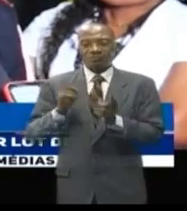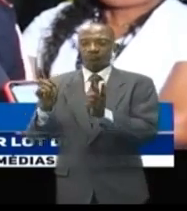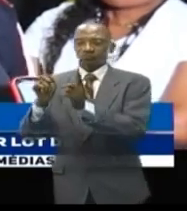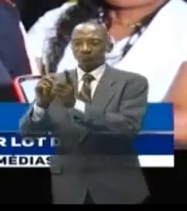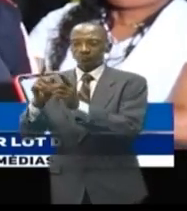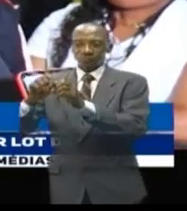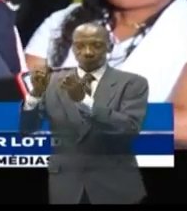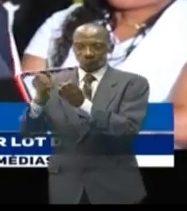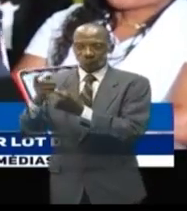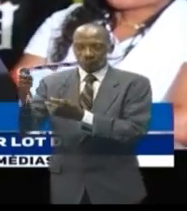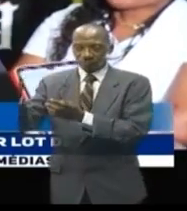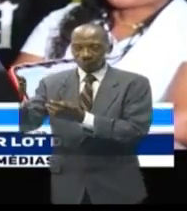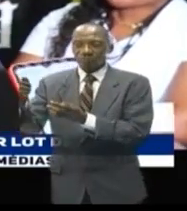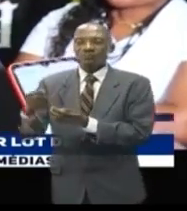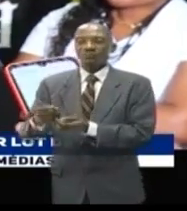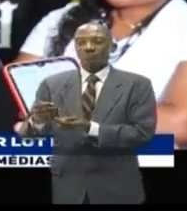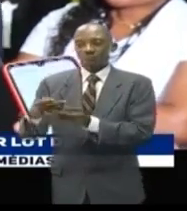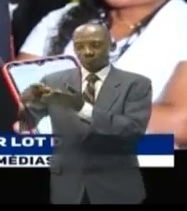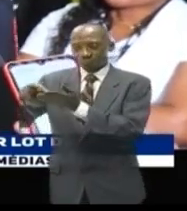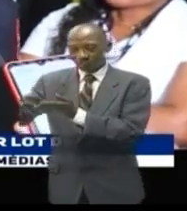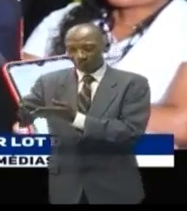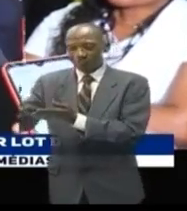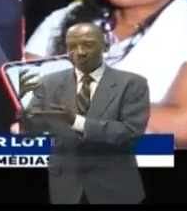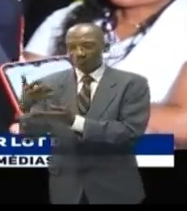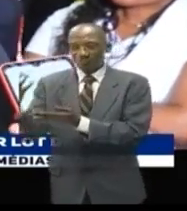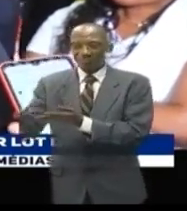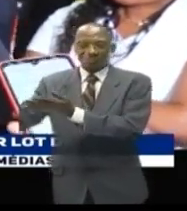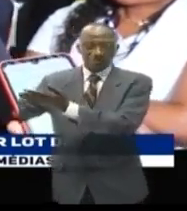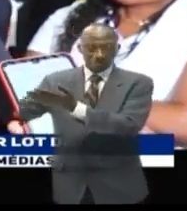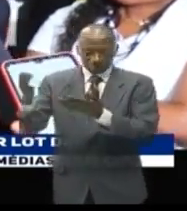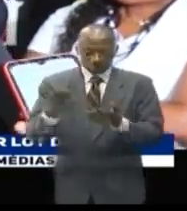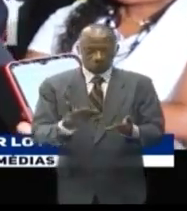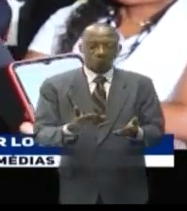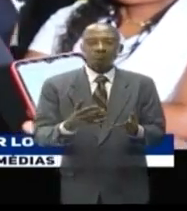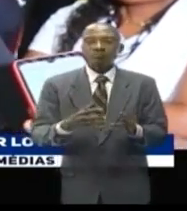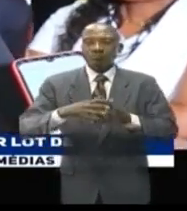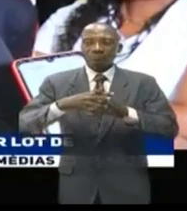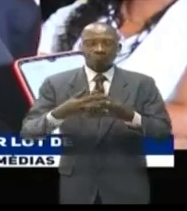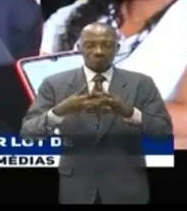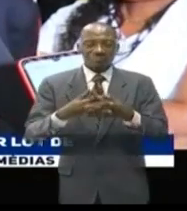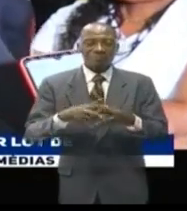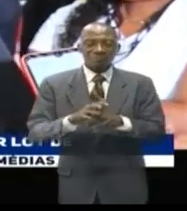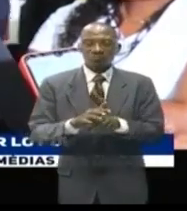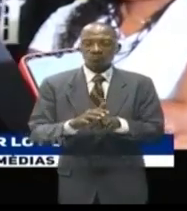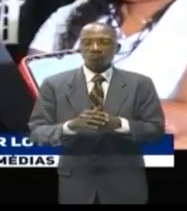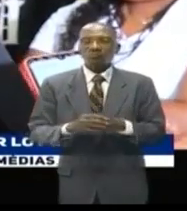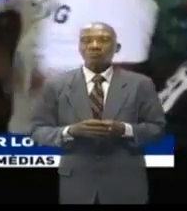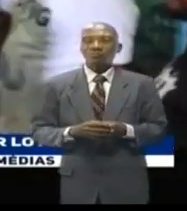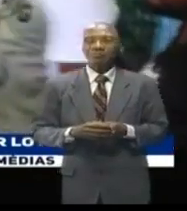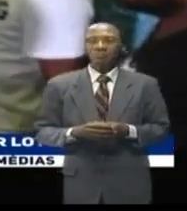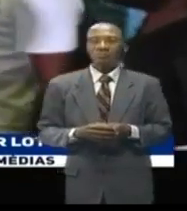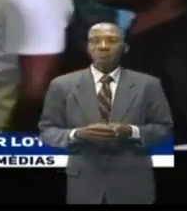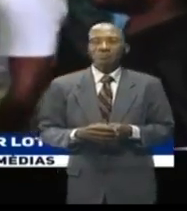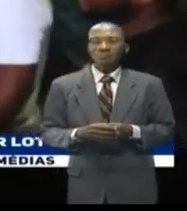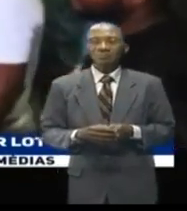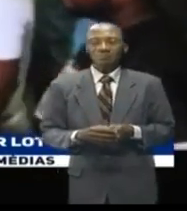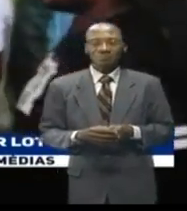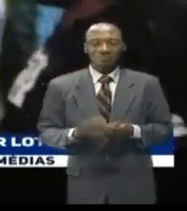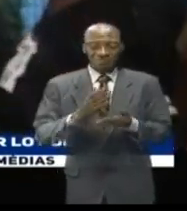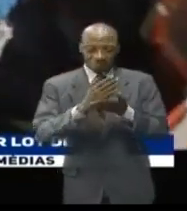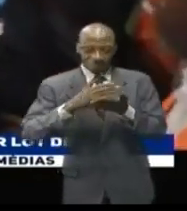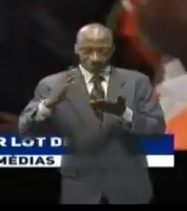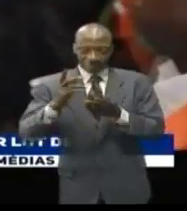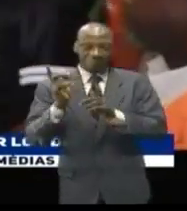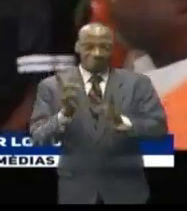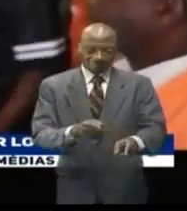nous a permis d'arriver justement ces résultats en fait c'est un lot c'était premier lot environ une tonne un deuxième et troisième